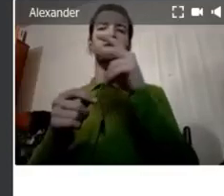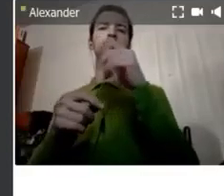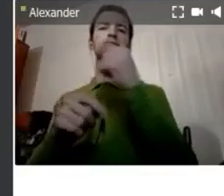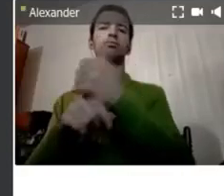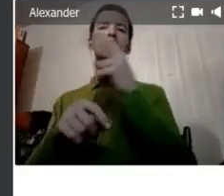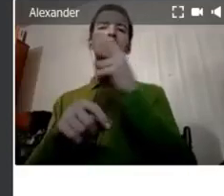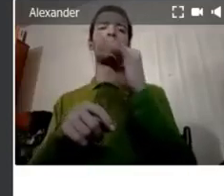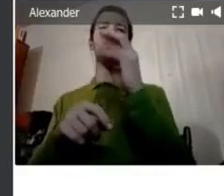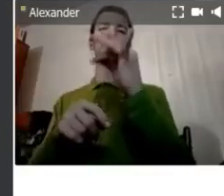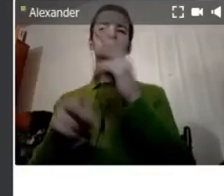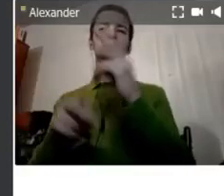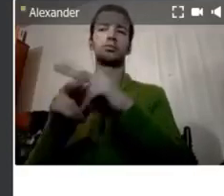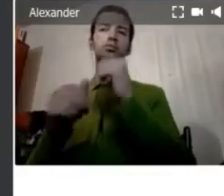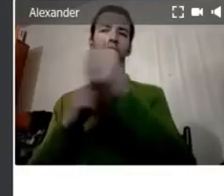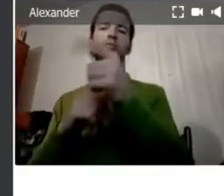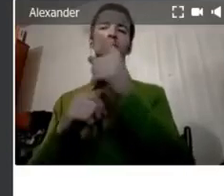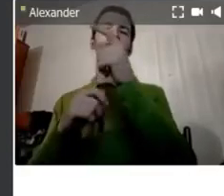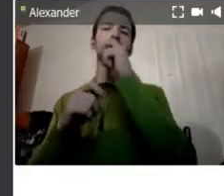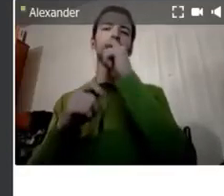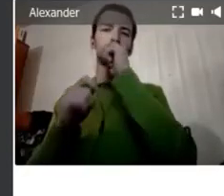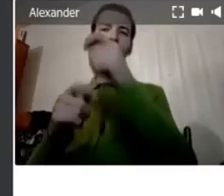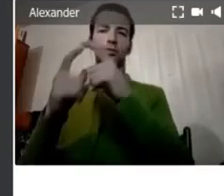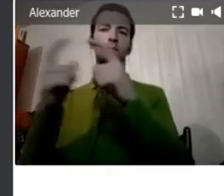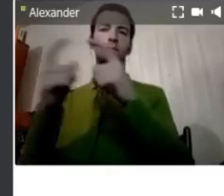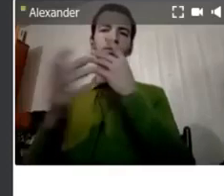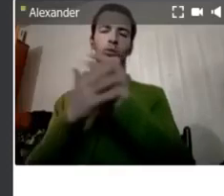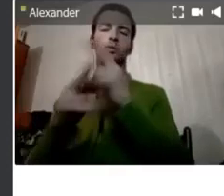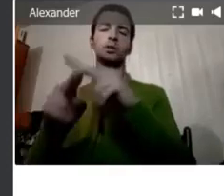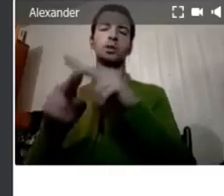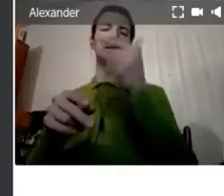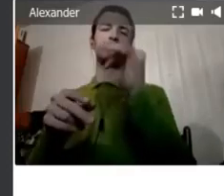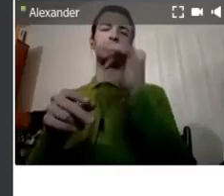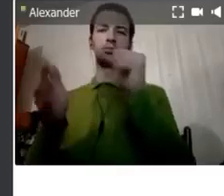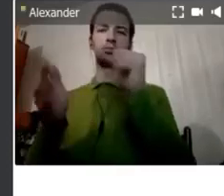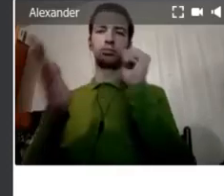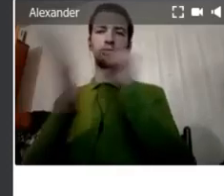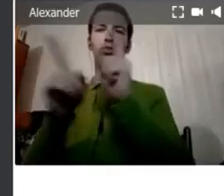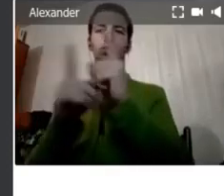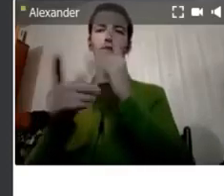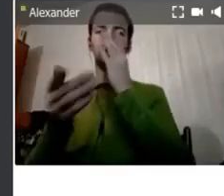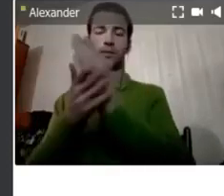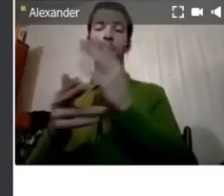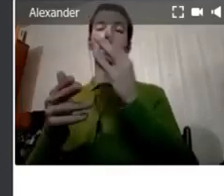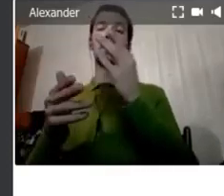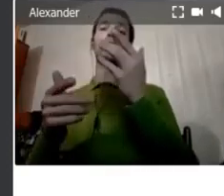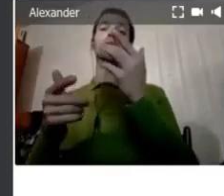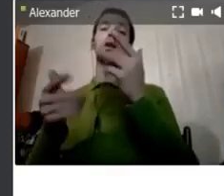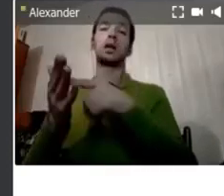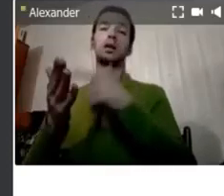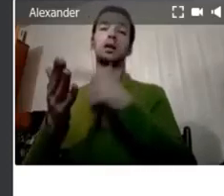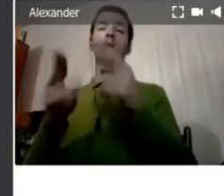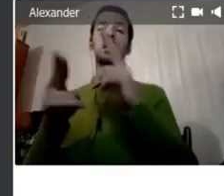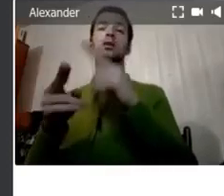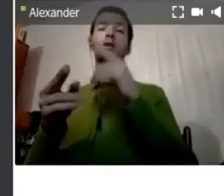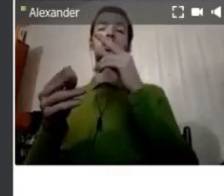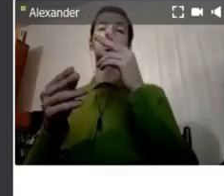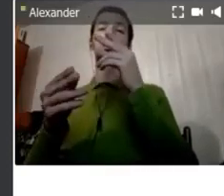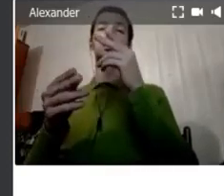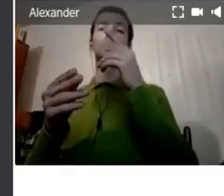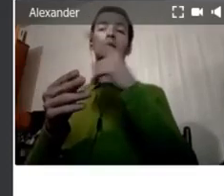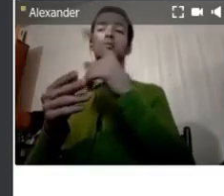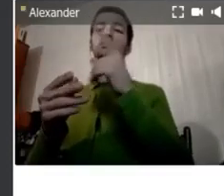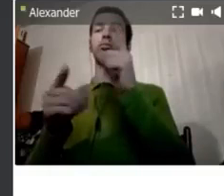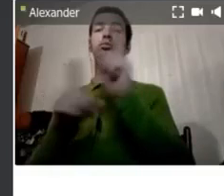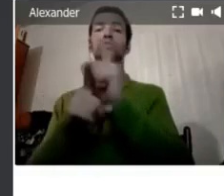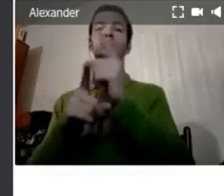Потому что когда организация, компания сотрудничает с таким мощным гигантом, да, заводом Nadir, это уже